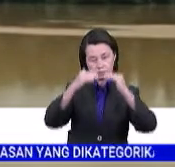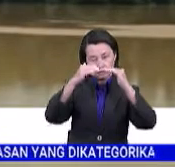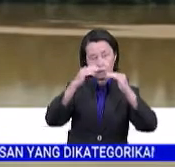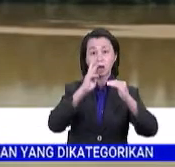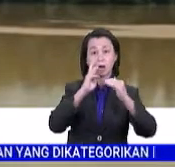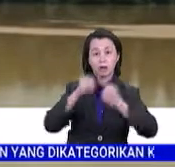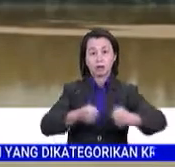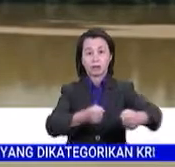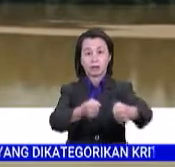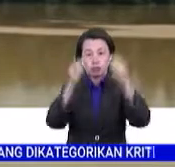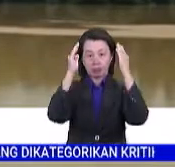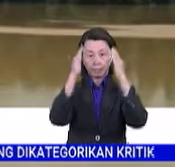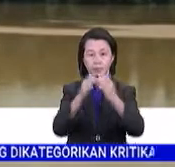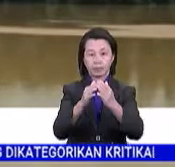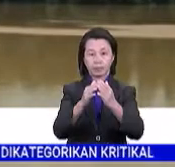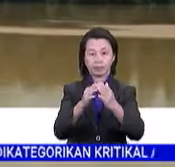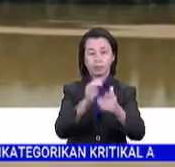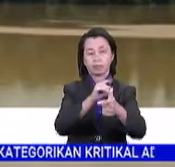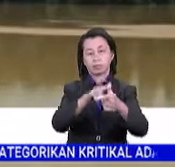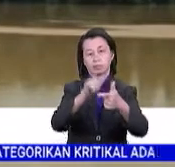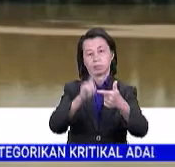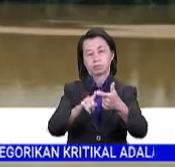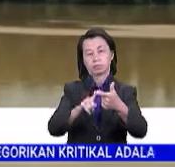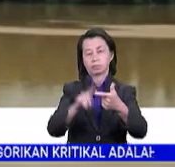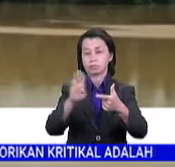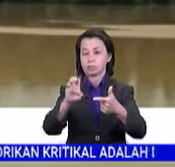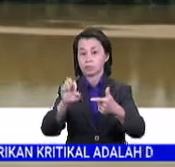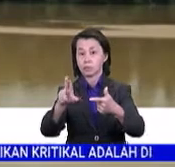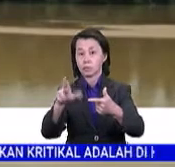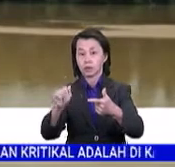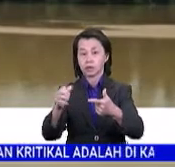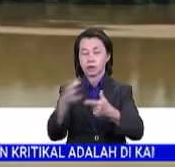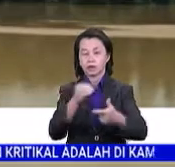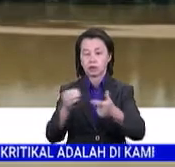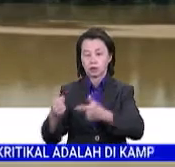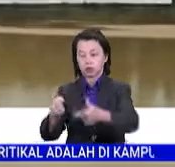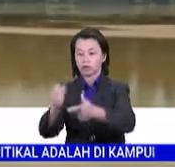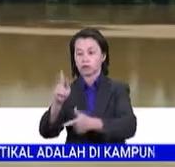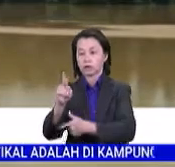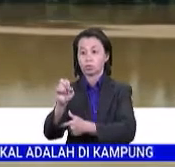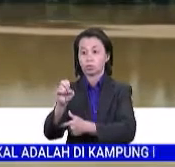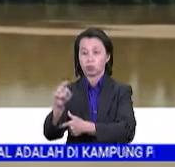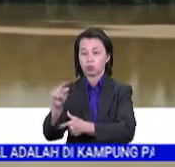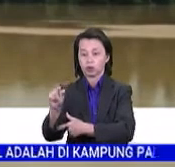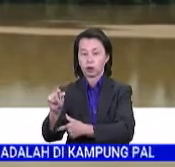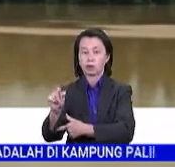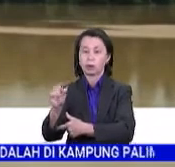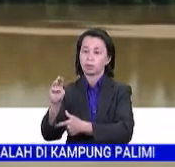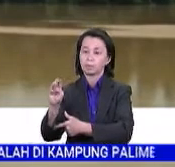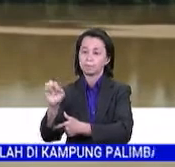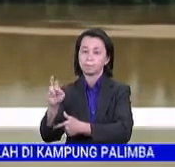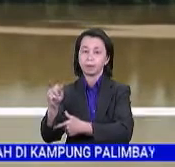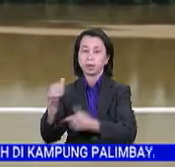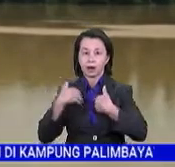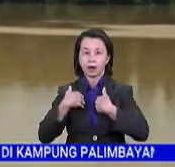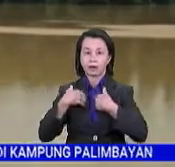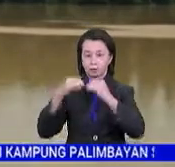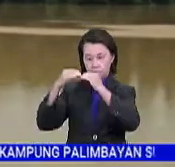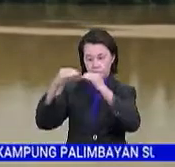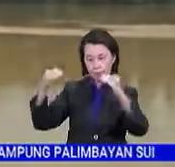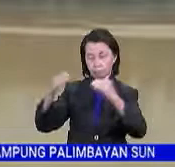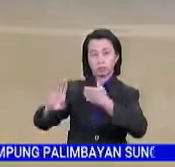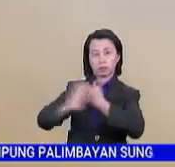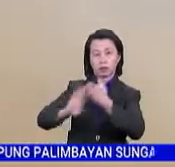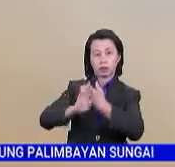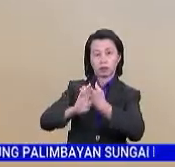di kawasan Jabatan Sungai Bara dan Waterfront Bara serta kawasan Sungai Kundang, Maran berada pada paras bahaya.